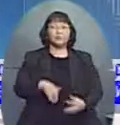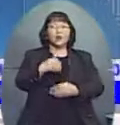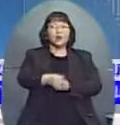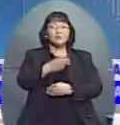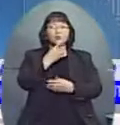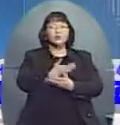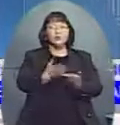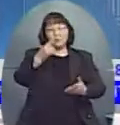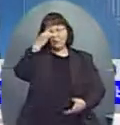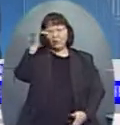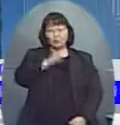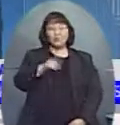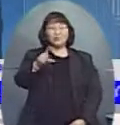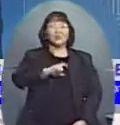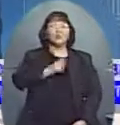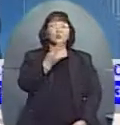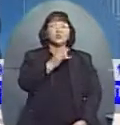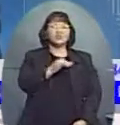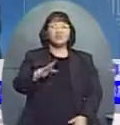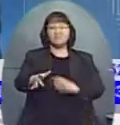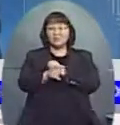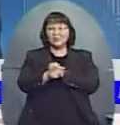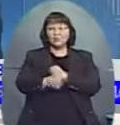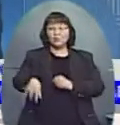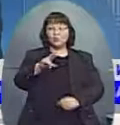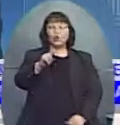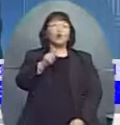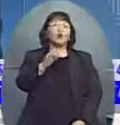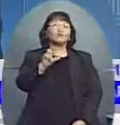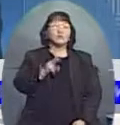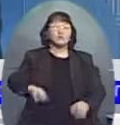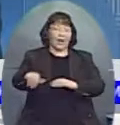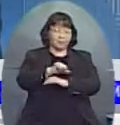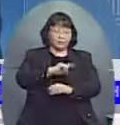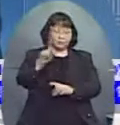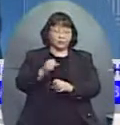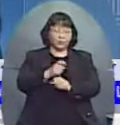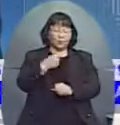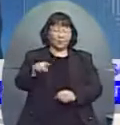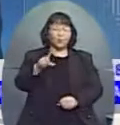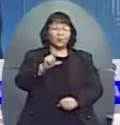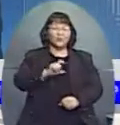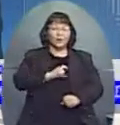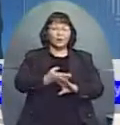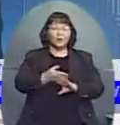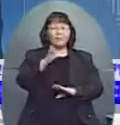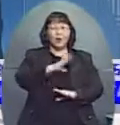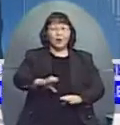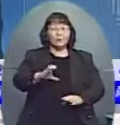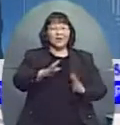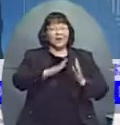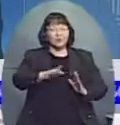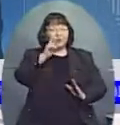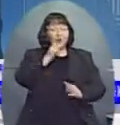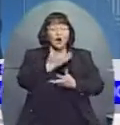Дарагмтээ. Монгол Улсын хүний эрхийн үндэсний комиссийн мэрэгжилтнүүд хөвсгөл аймагт ажиллаж байна. За аймаг орнуутагт хүний эрхийн байгууллагад хандах хүсэлтэй олон иргэд аж